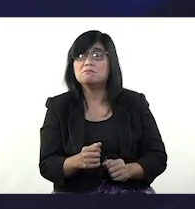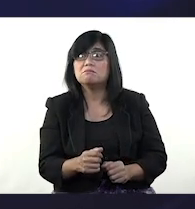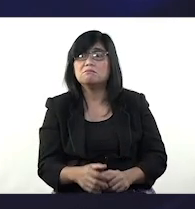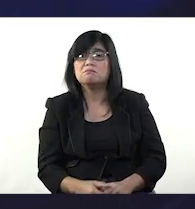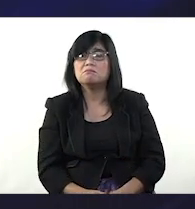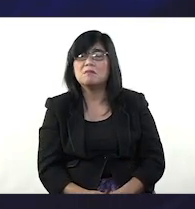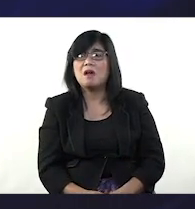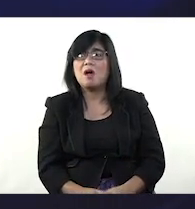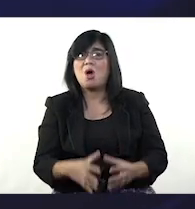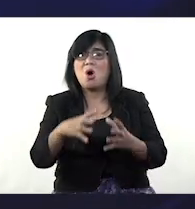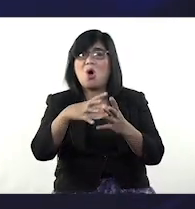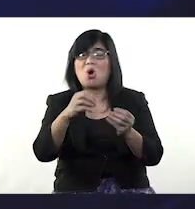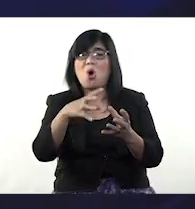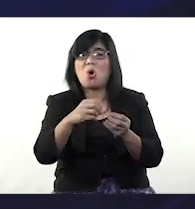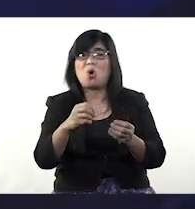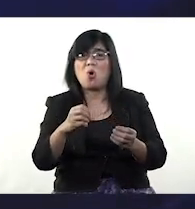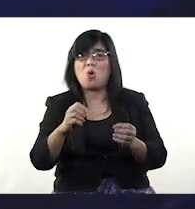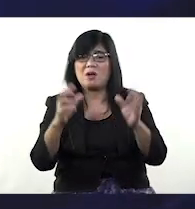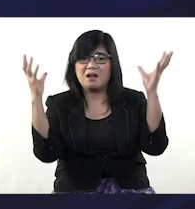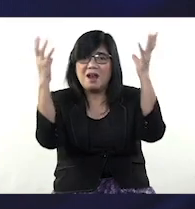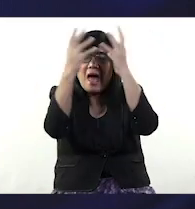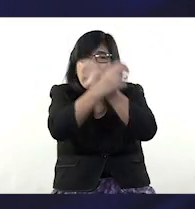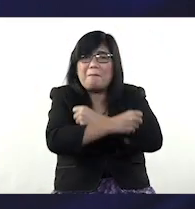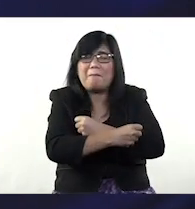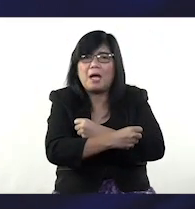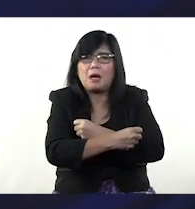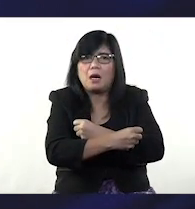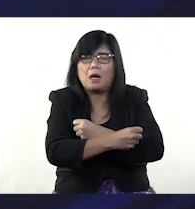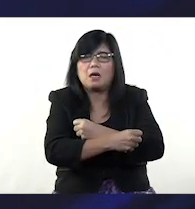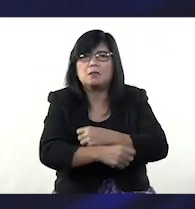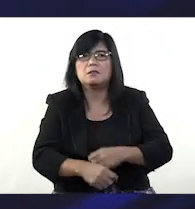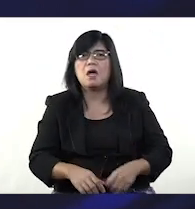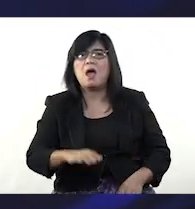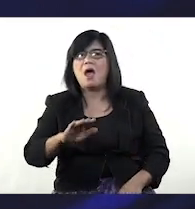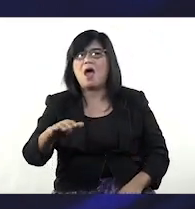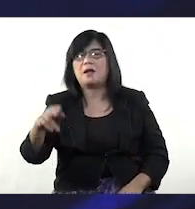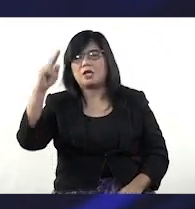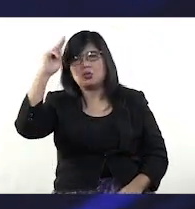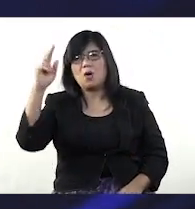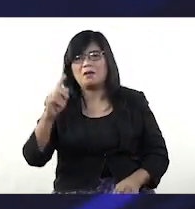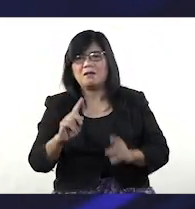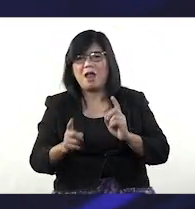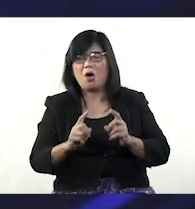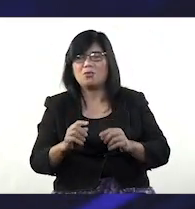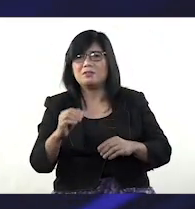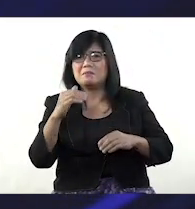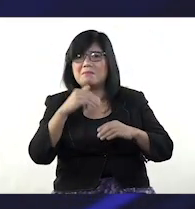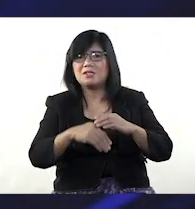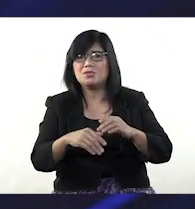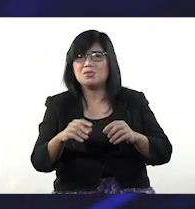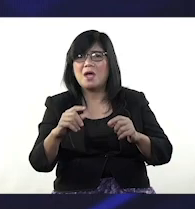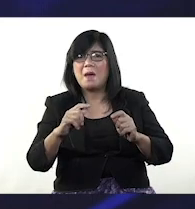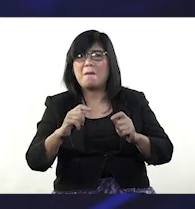Hai dengan Roro kegaduhan Roro kegelapan Hai kalau anak tuhan tidak masuk dalam bisnis yang sama